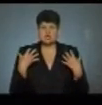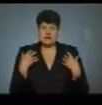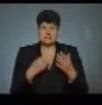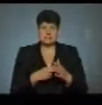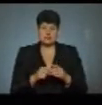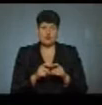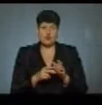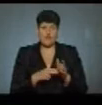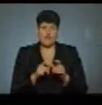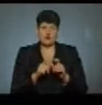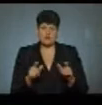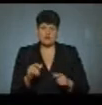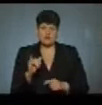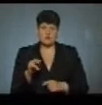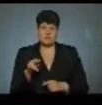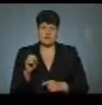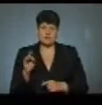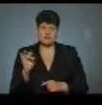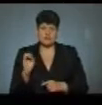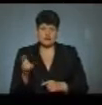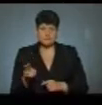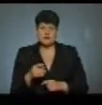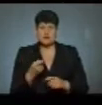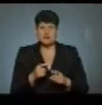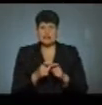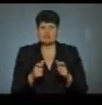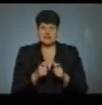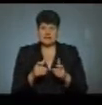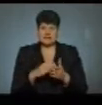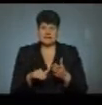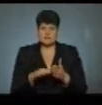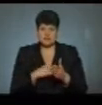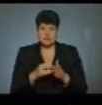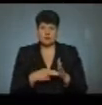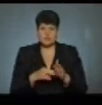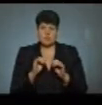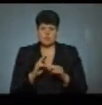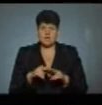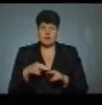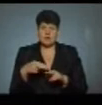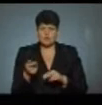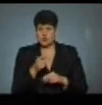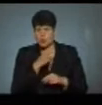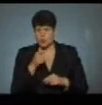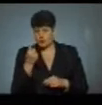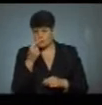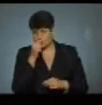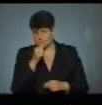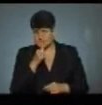вокзалу станції Тернопіль Ігор Петрик. За його словами, квитки на скасовані поїзди можна буде повернути протягом